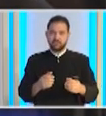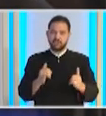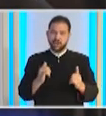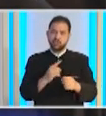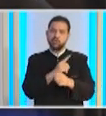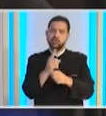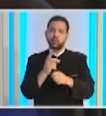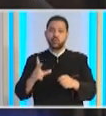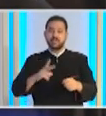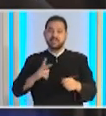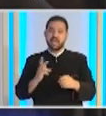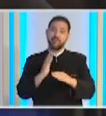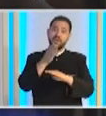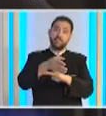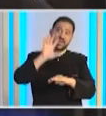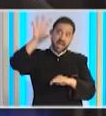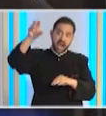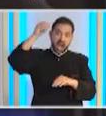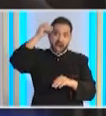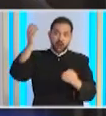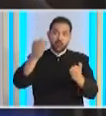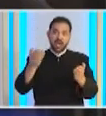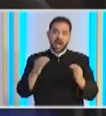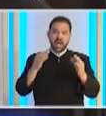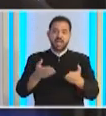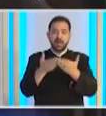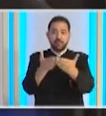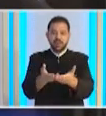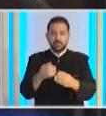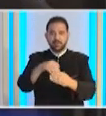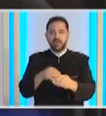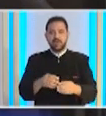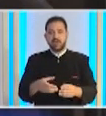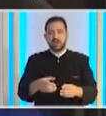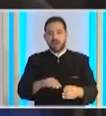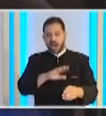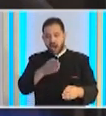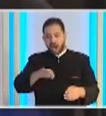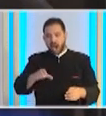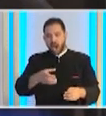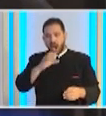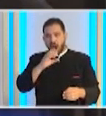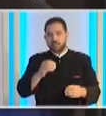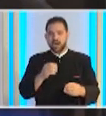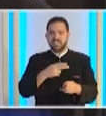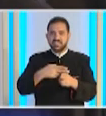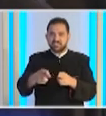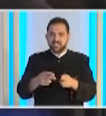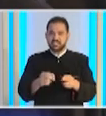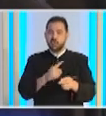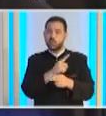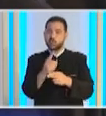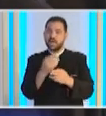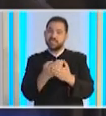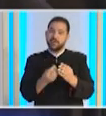acest lucru înseamnă că prin harul pe care îl primim în taina botezului, în apa sfințită, prin acela este cel care lucrează, de fapt,